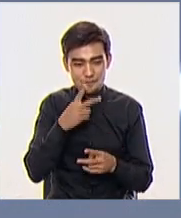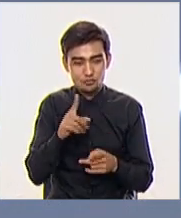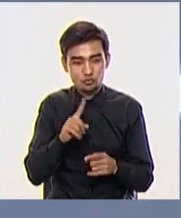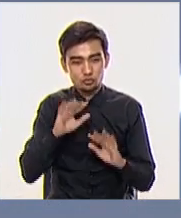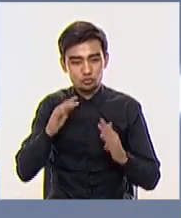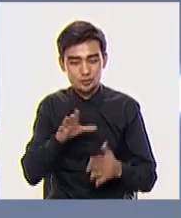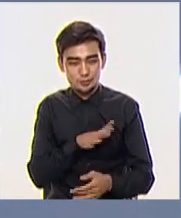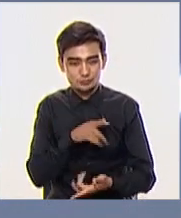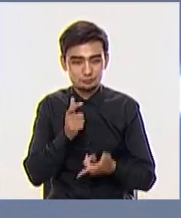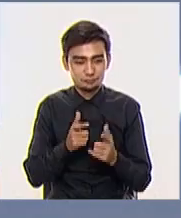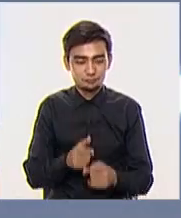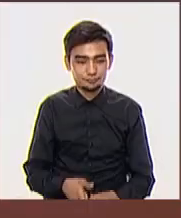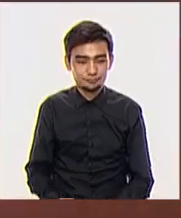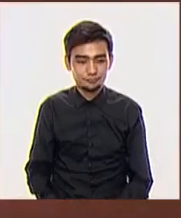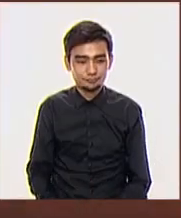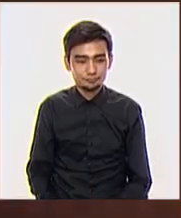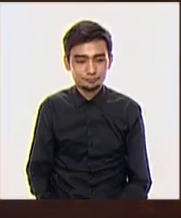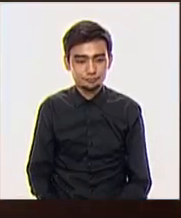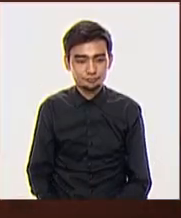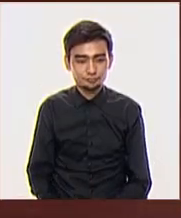что произошло на самом деле.